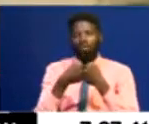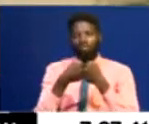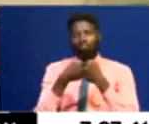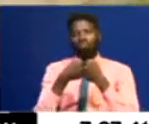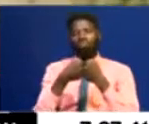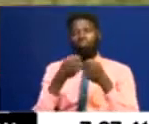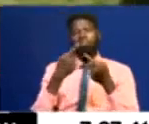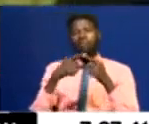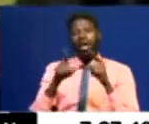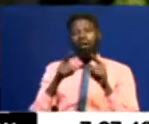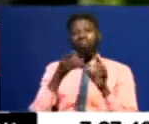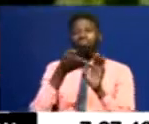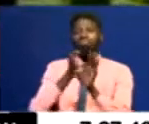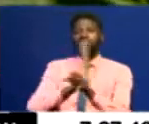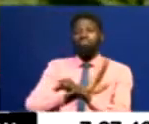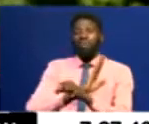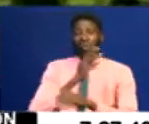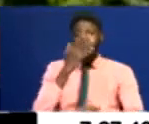matatizo.